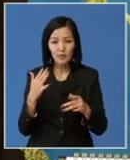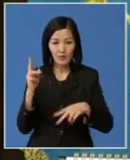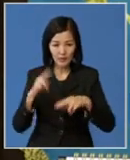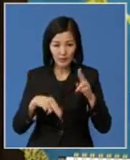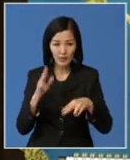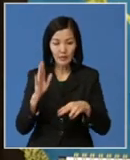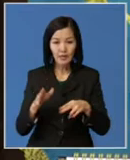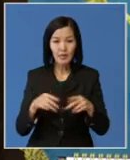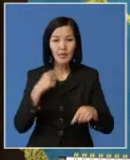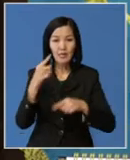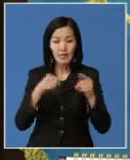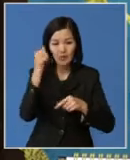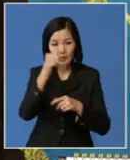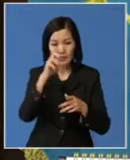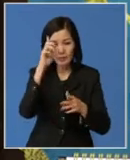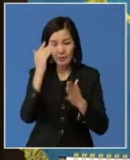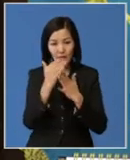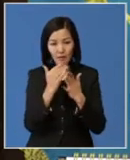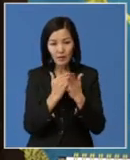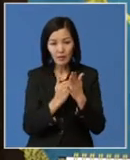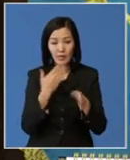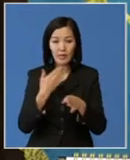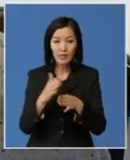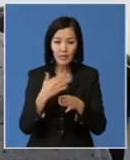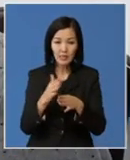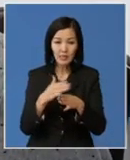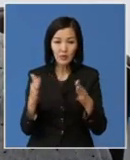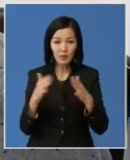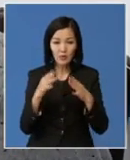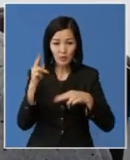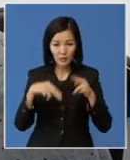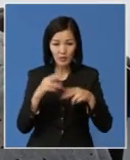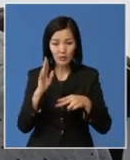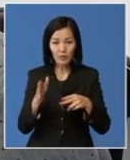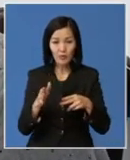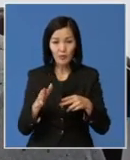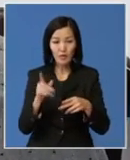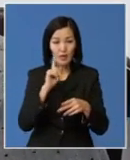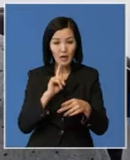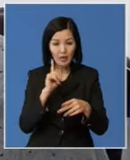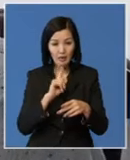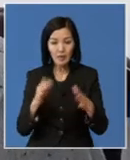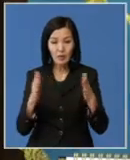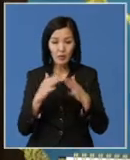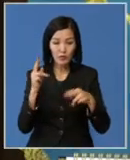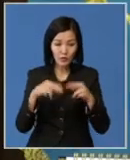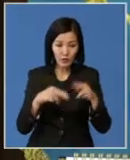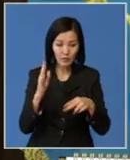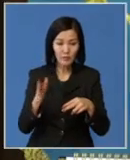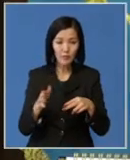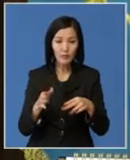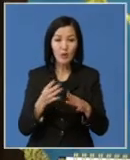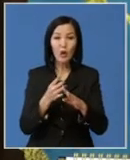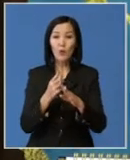мынау мемлекеттік бағдарлама бойынша кредитный үй саламыз, арендалық үй саламыз. Сол бойынша жаңа